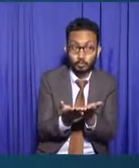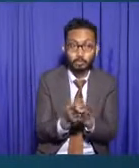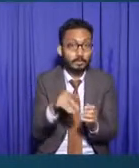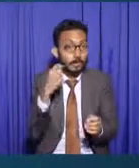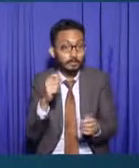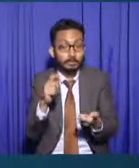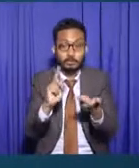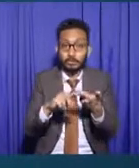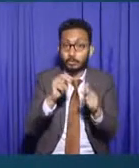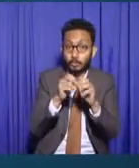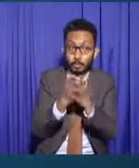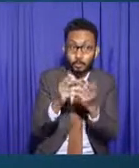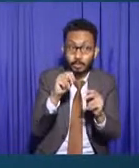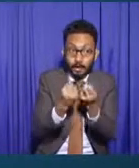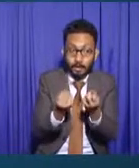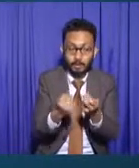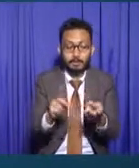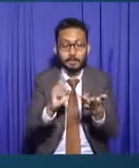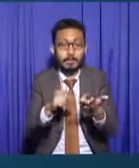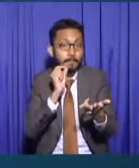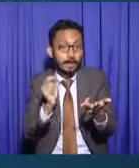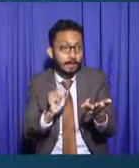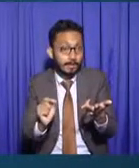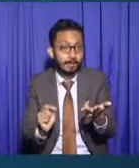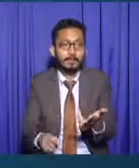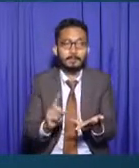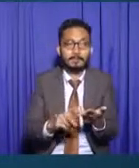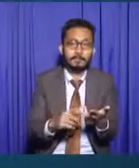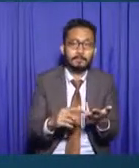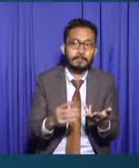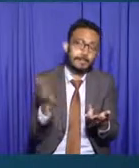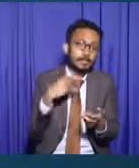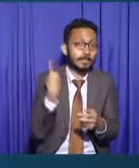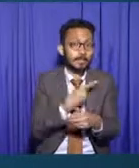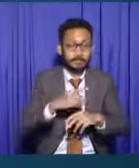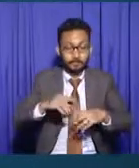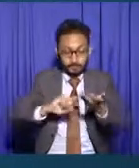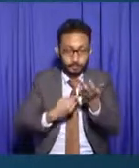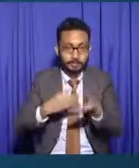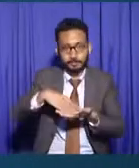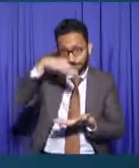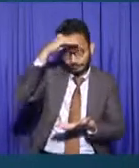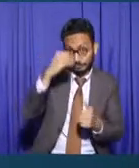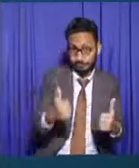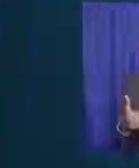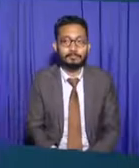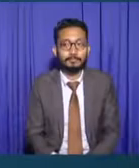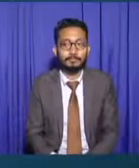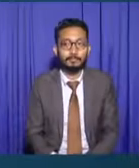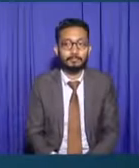buku nota pensil atau pen Mari kita mulaikan penerokan